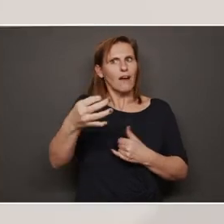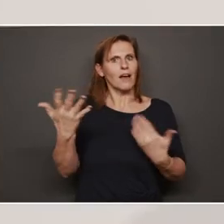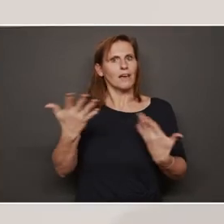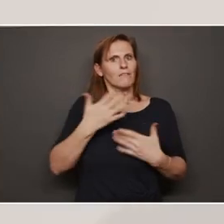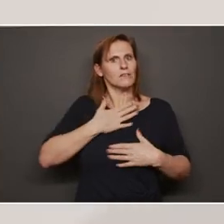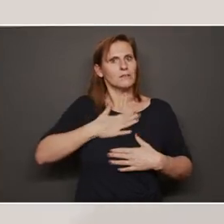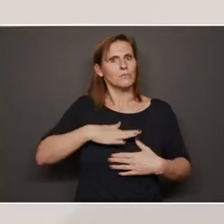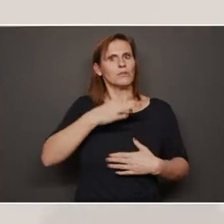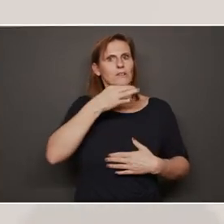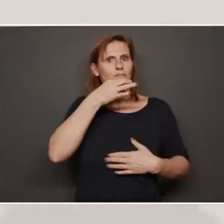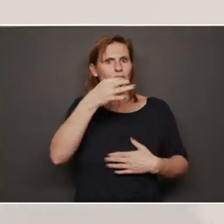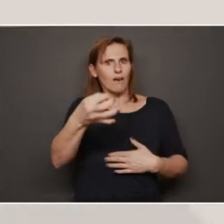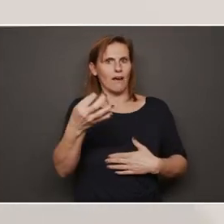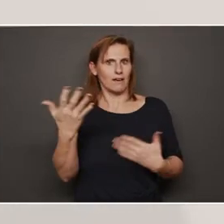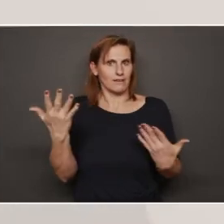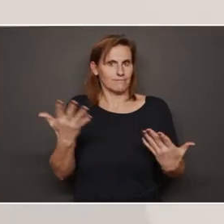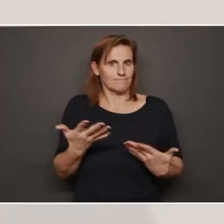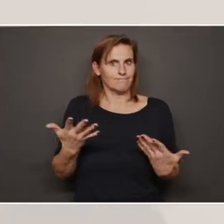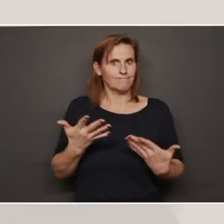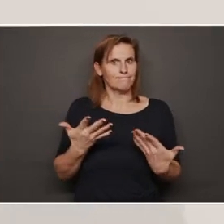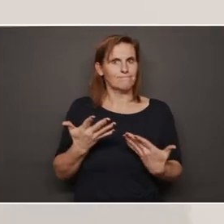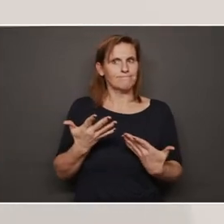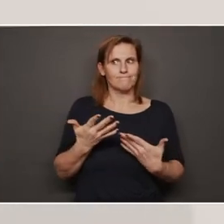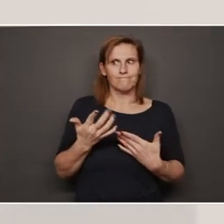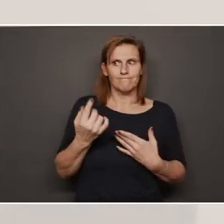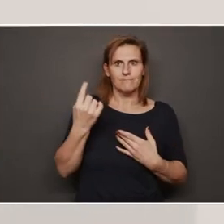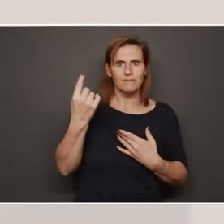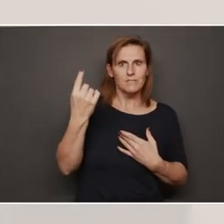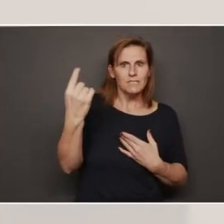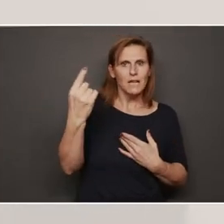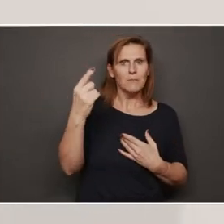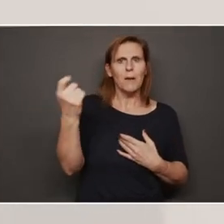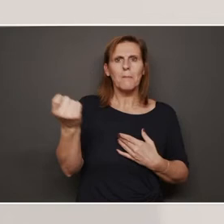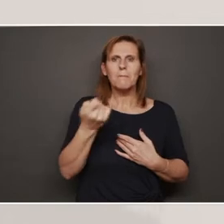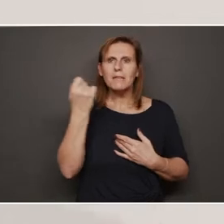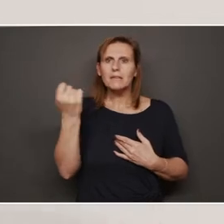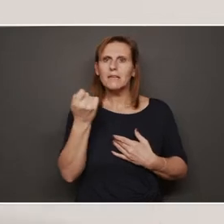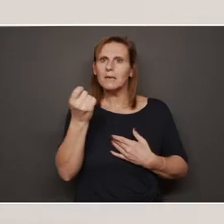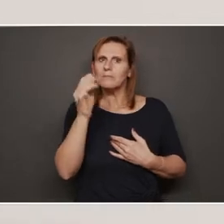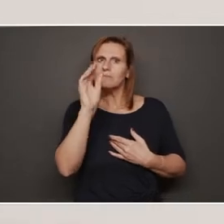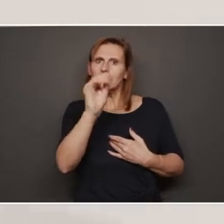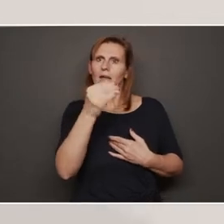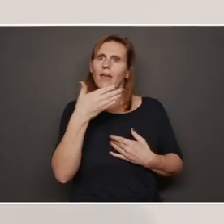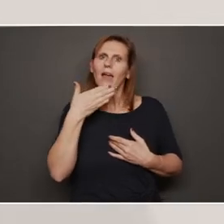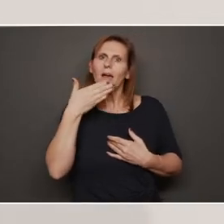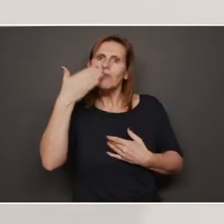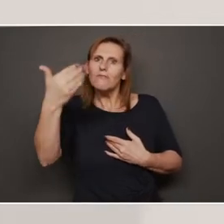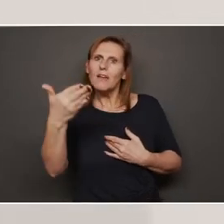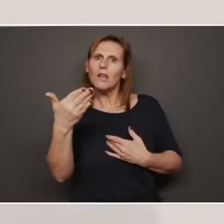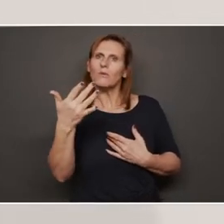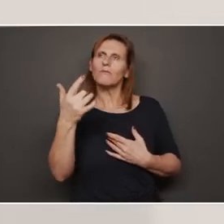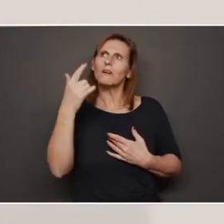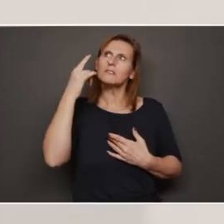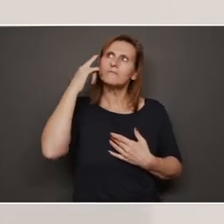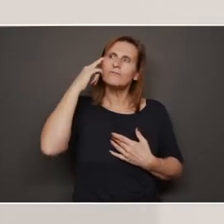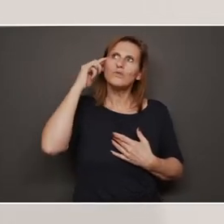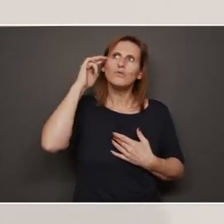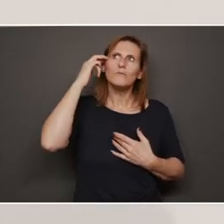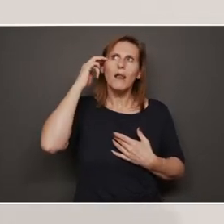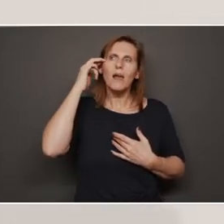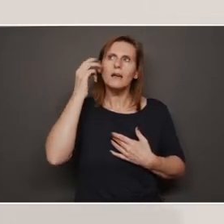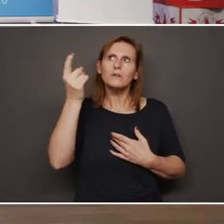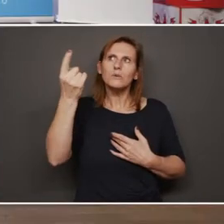gerne stellen möchte: Was würden Sie einem Betrieb empfehlen, der sich mit dem Gedanken spielt, Mitarbeitende mit